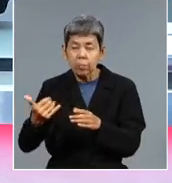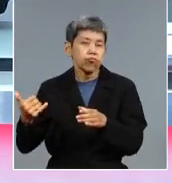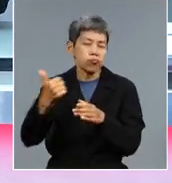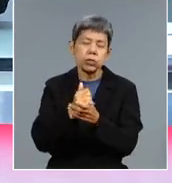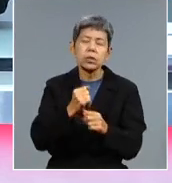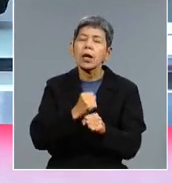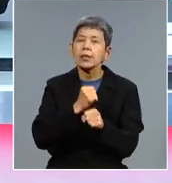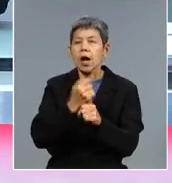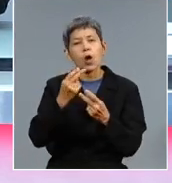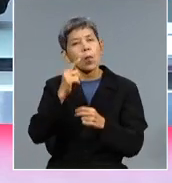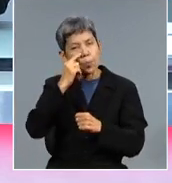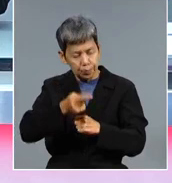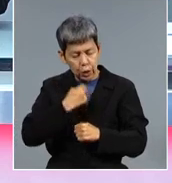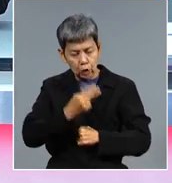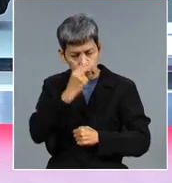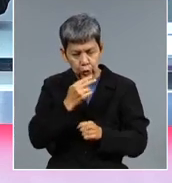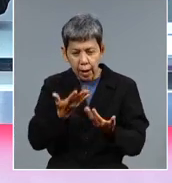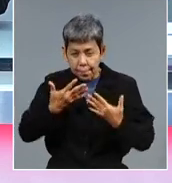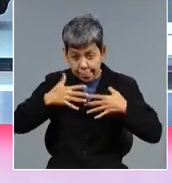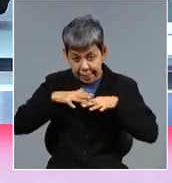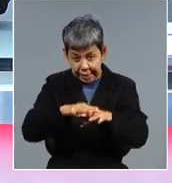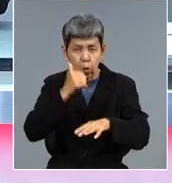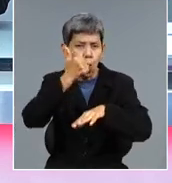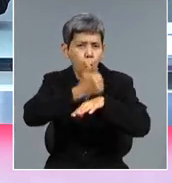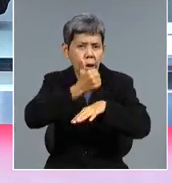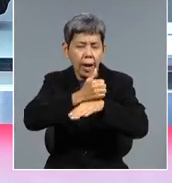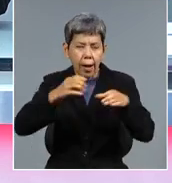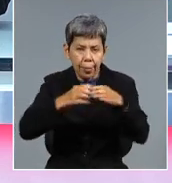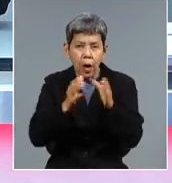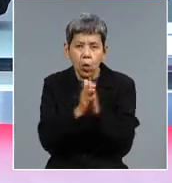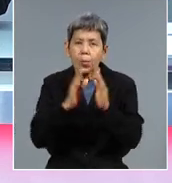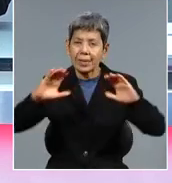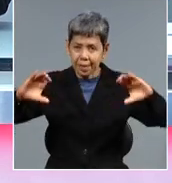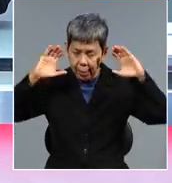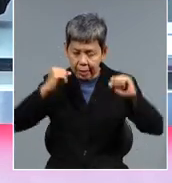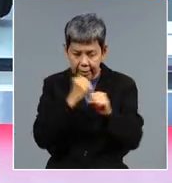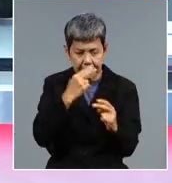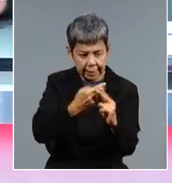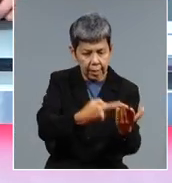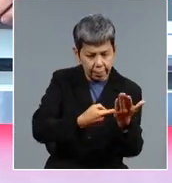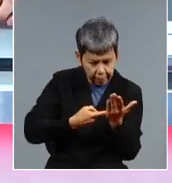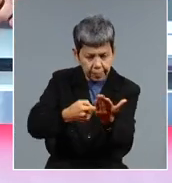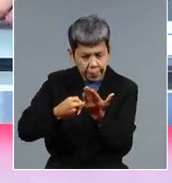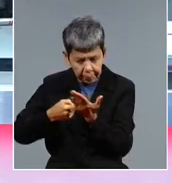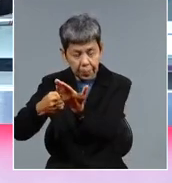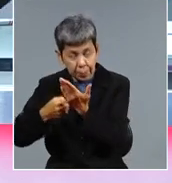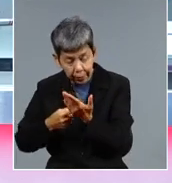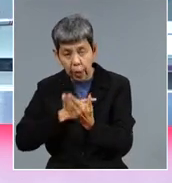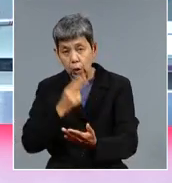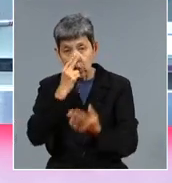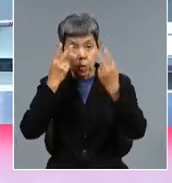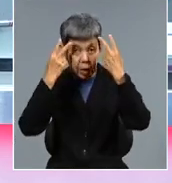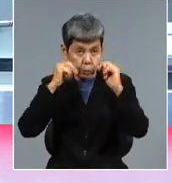ทั้งนี้ค่ะแล้วเดี๋ยวจะรีบประสานไปที่หัวหน้าพรรคร่วมรัฐบาลให้รีบส่งรายชื่อมาฟังเสียงนายกรัฐม